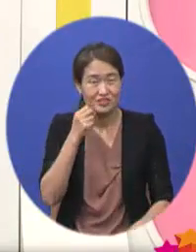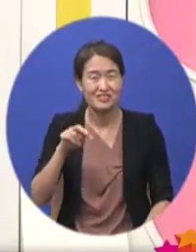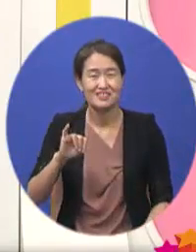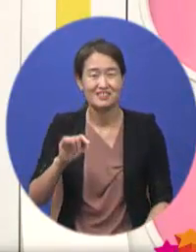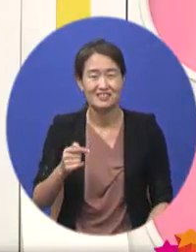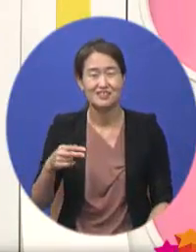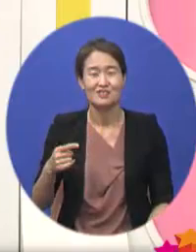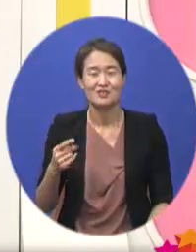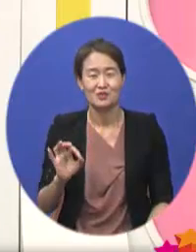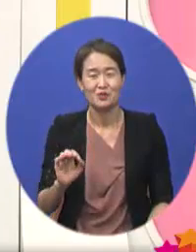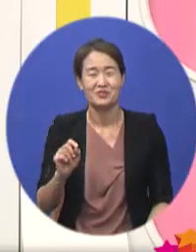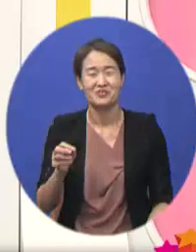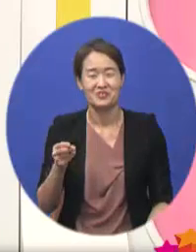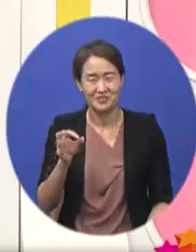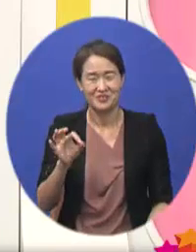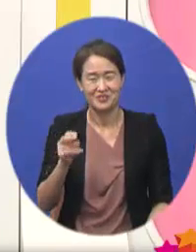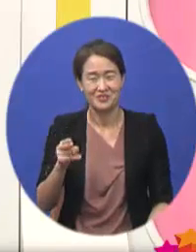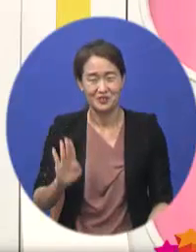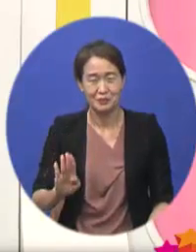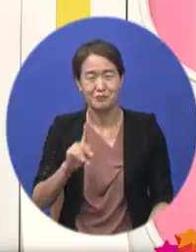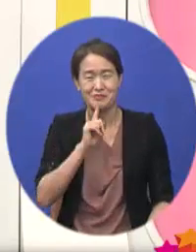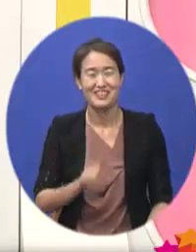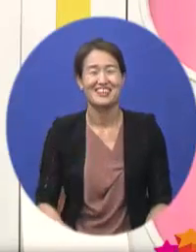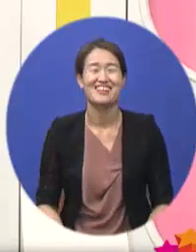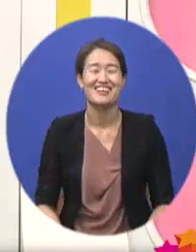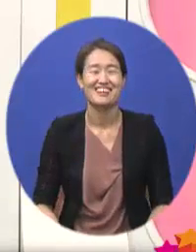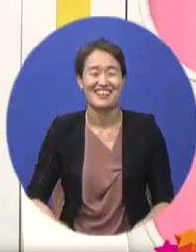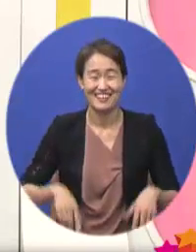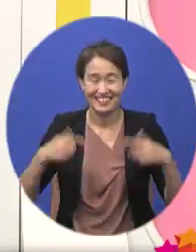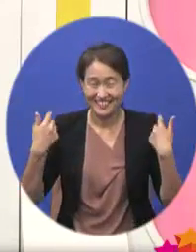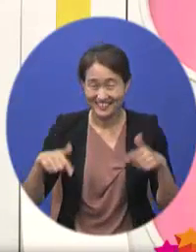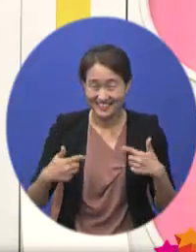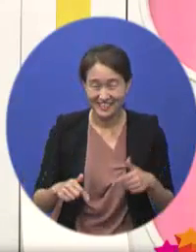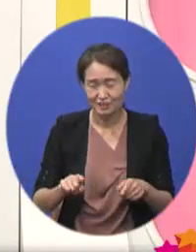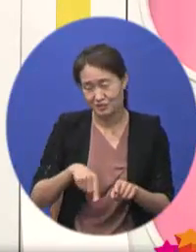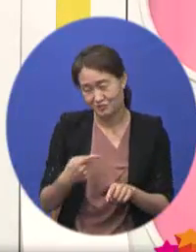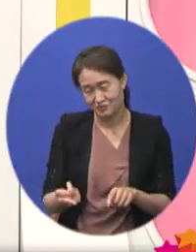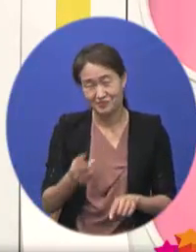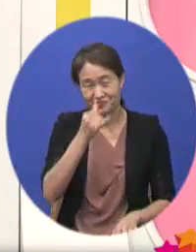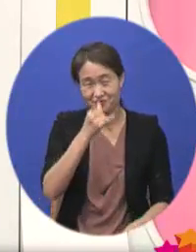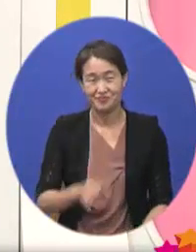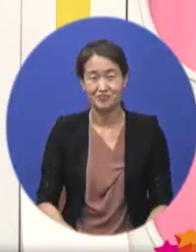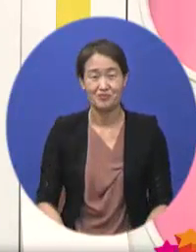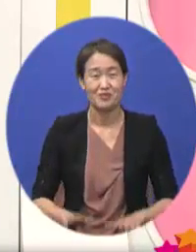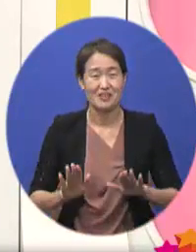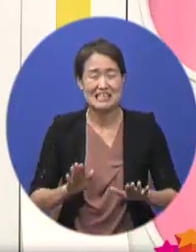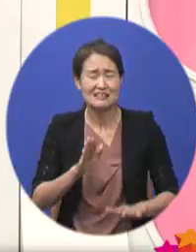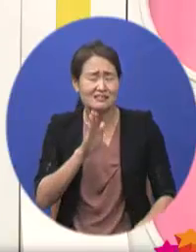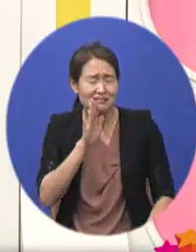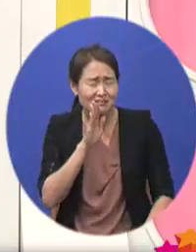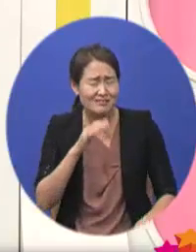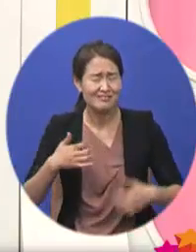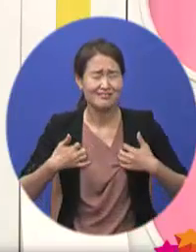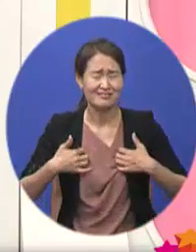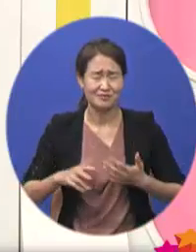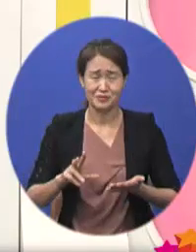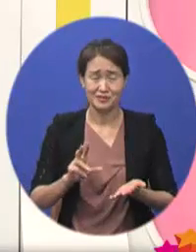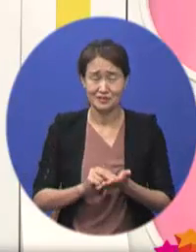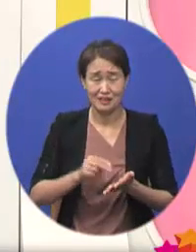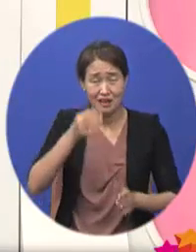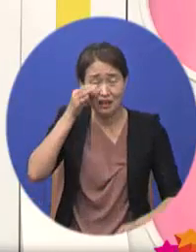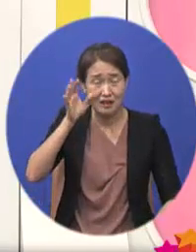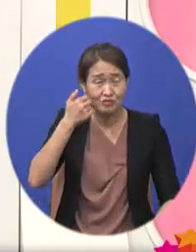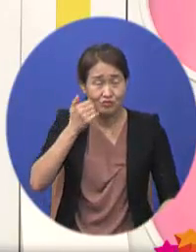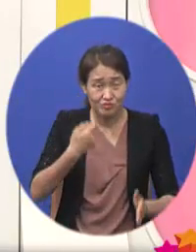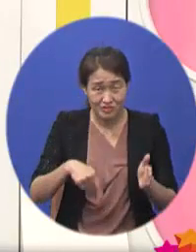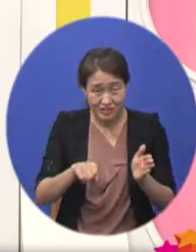신동엽 그 옆에 있네요. 신동엽이가 항상 그 옆에가 있죠. 네. 예. 자 오늘 진짜 퀴즈 있는 날인데요. 그렇죠. 혹시 못 보신